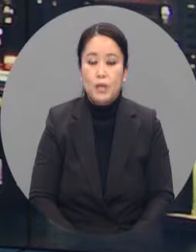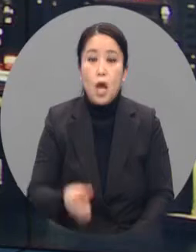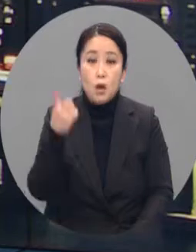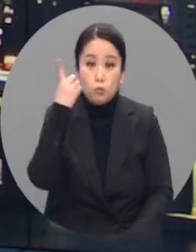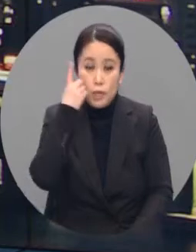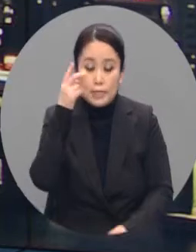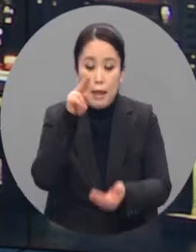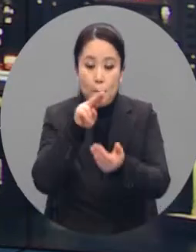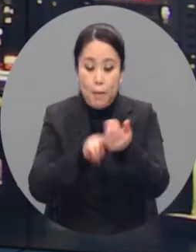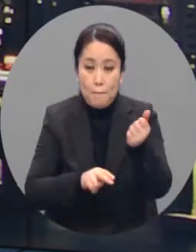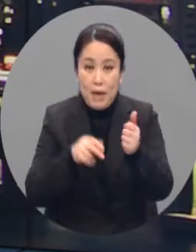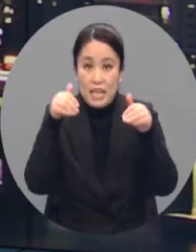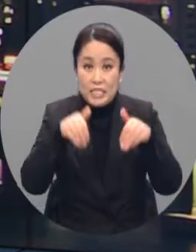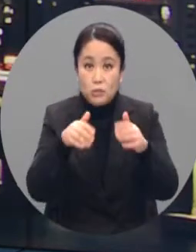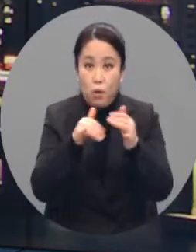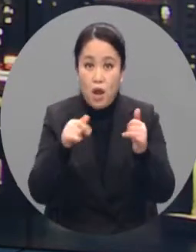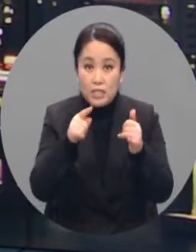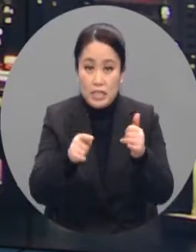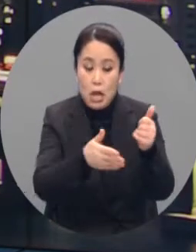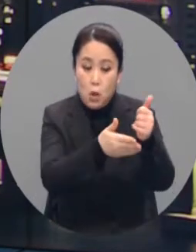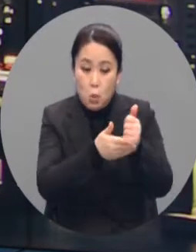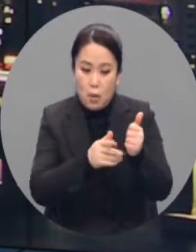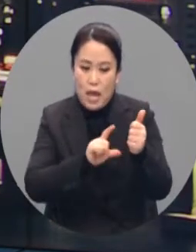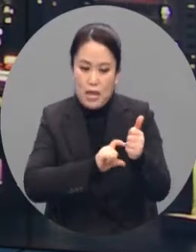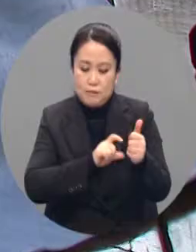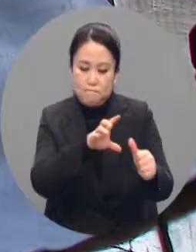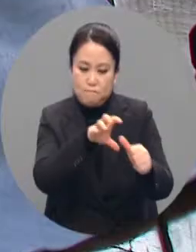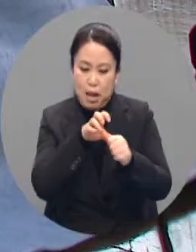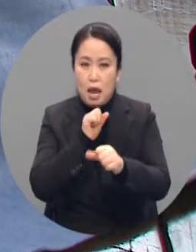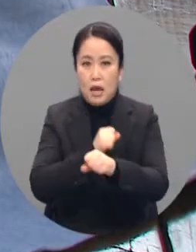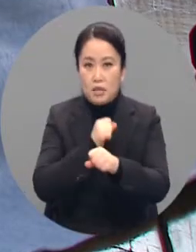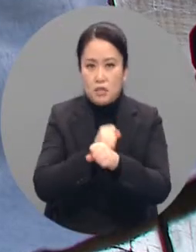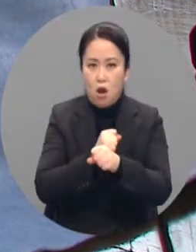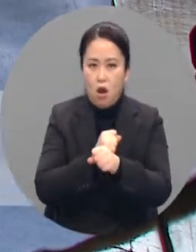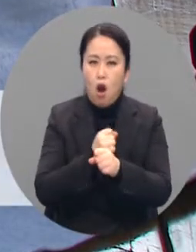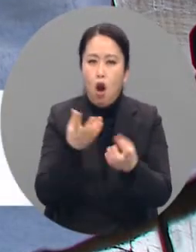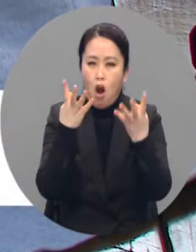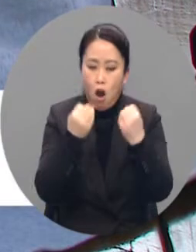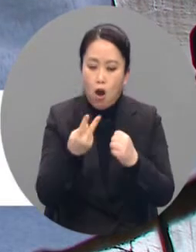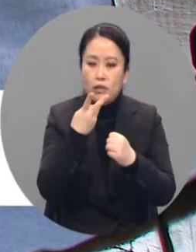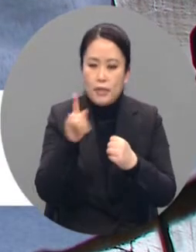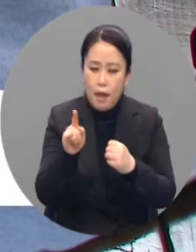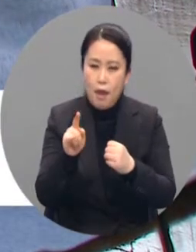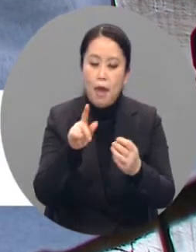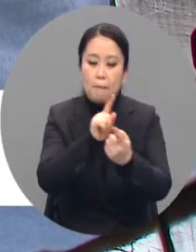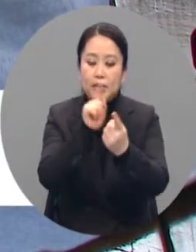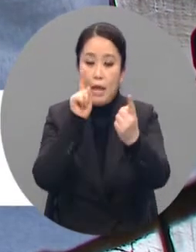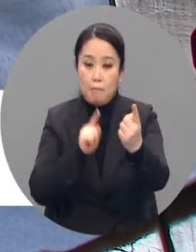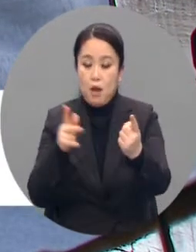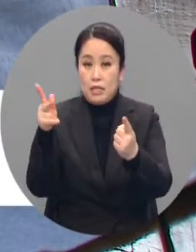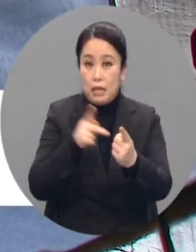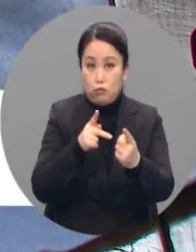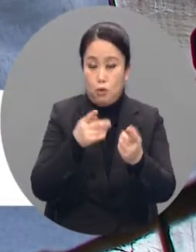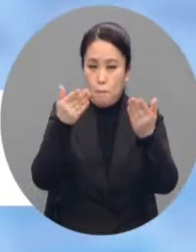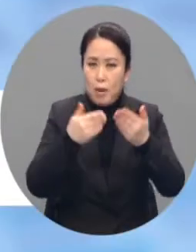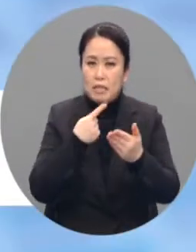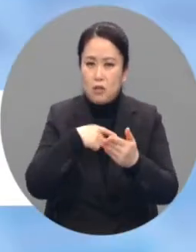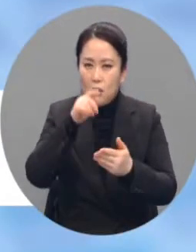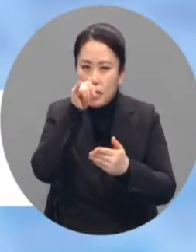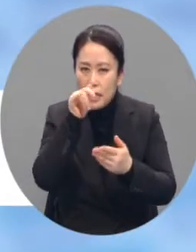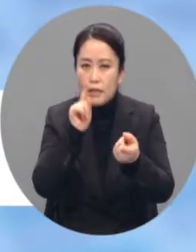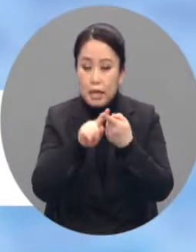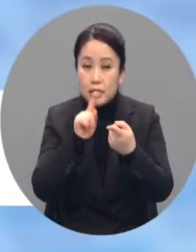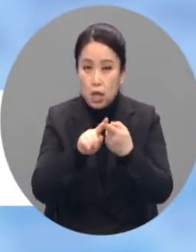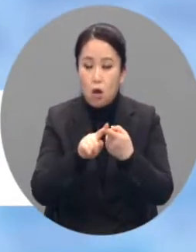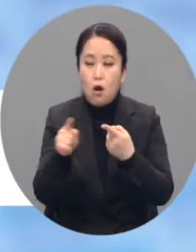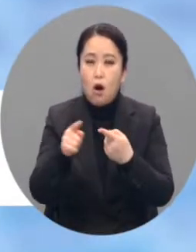휴대전화 판매점 직원이 고객의 명의를 도용해 억대 비대면 대출을 받았다는 mbc 에 보도와 관련해 경찰이